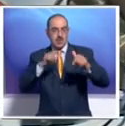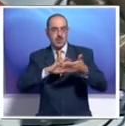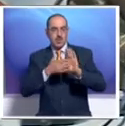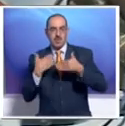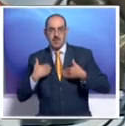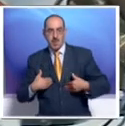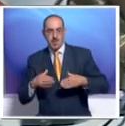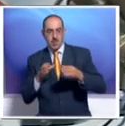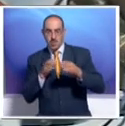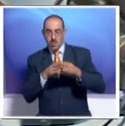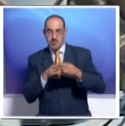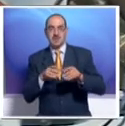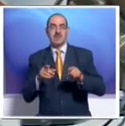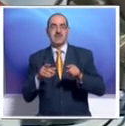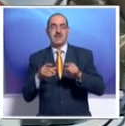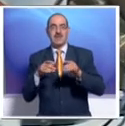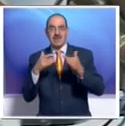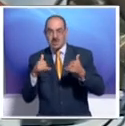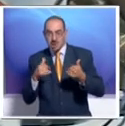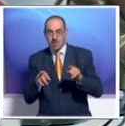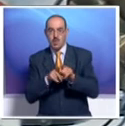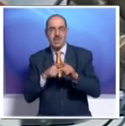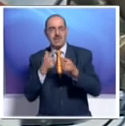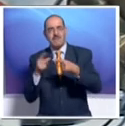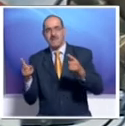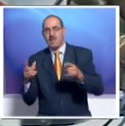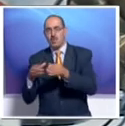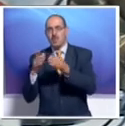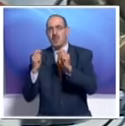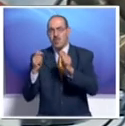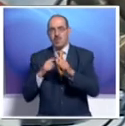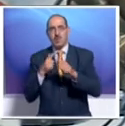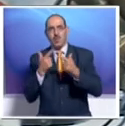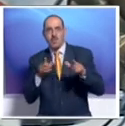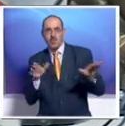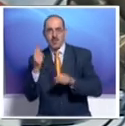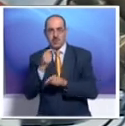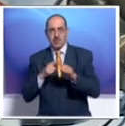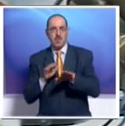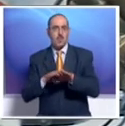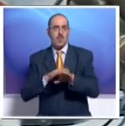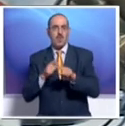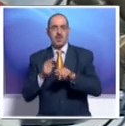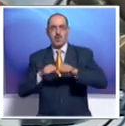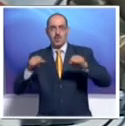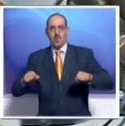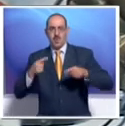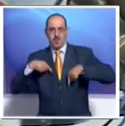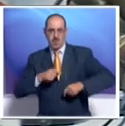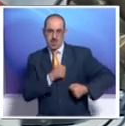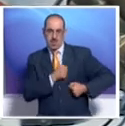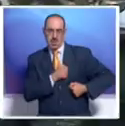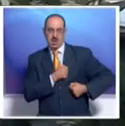كافة مكونات شعبنا الأبي، لأنه صادر على القيادة العليا للجيش الوطني الشعبي